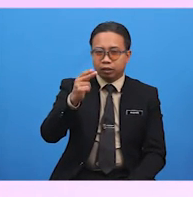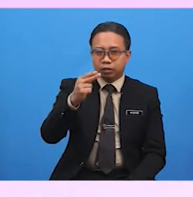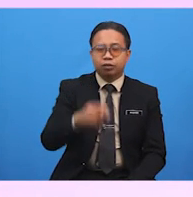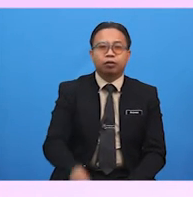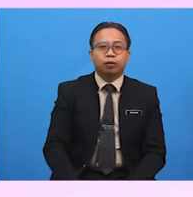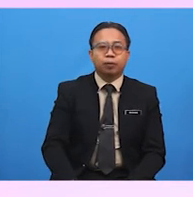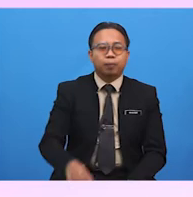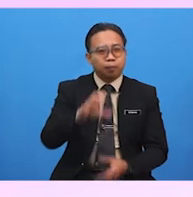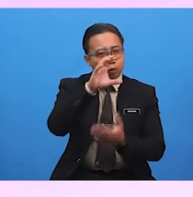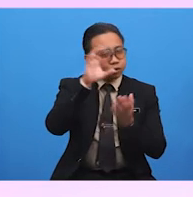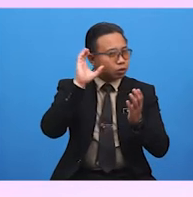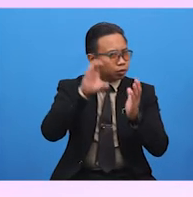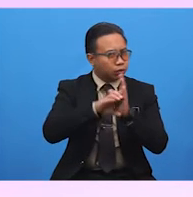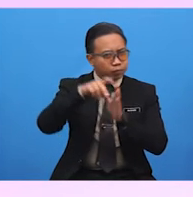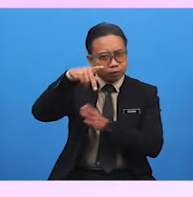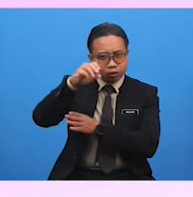poster,